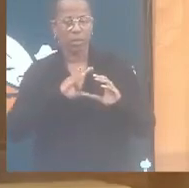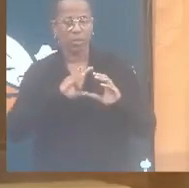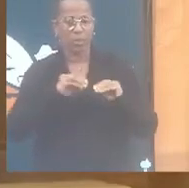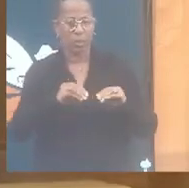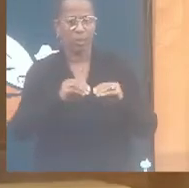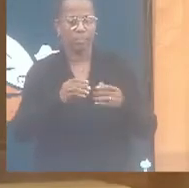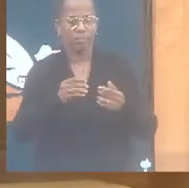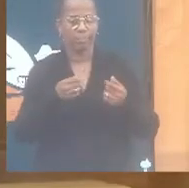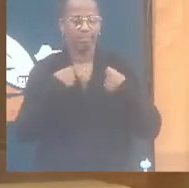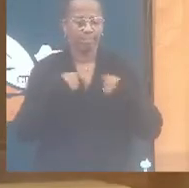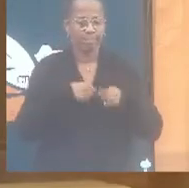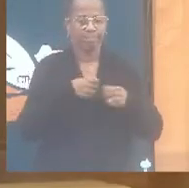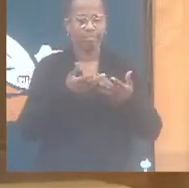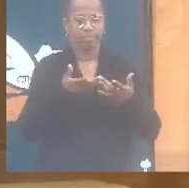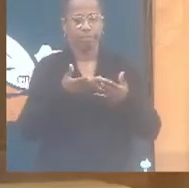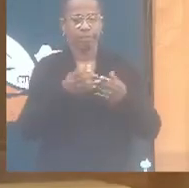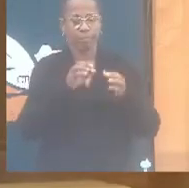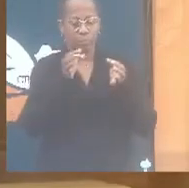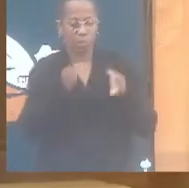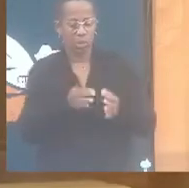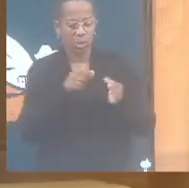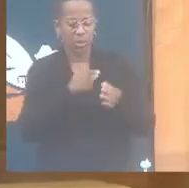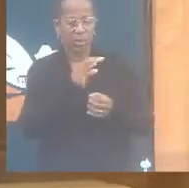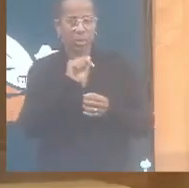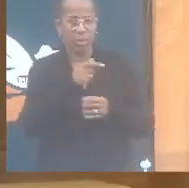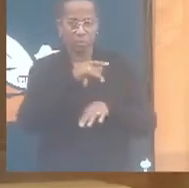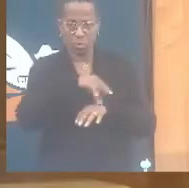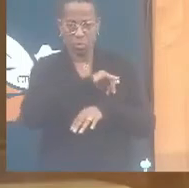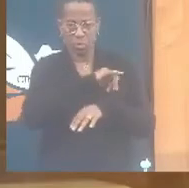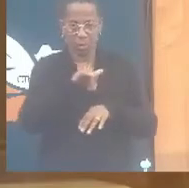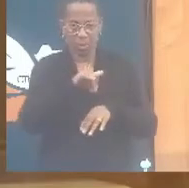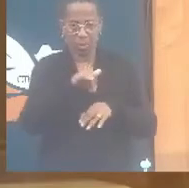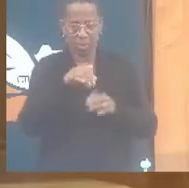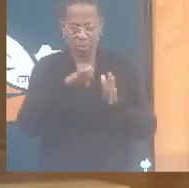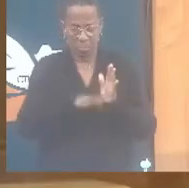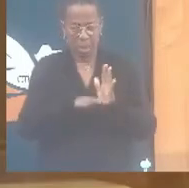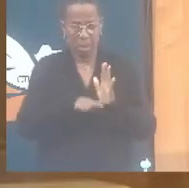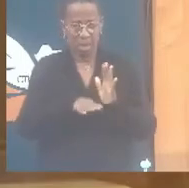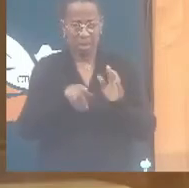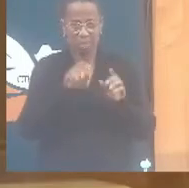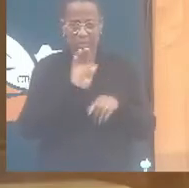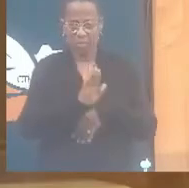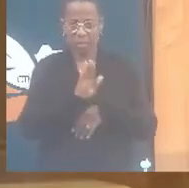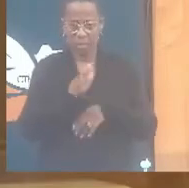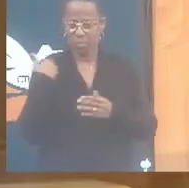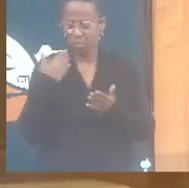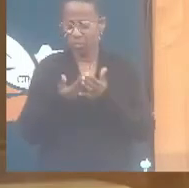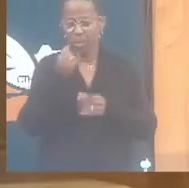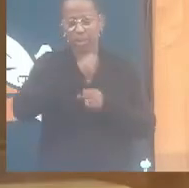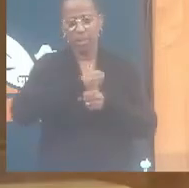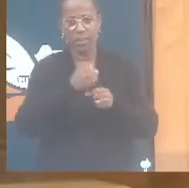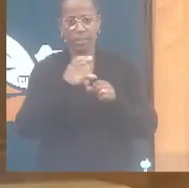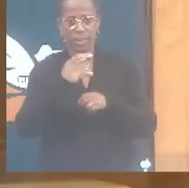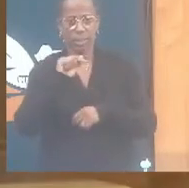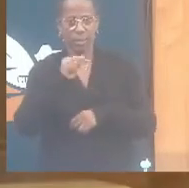la CTM, n'a jamais été aussi bas depuis la création de notre collectivité.